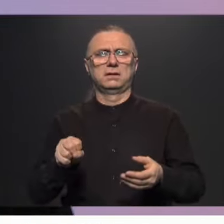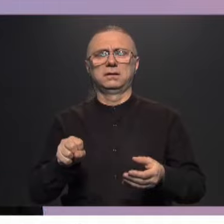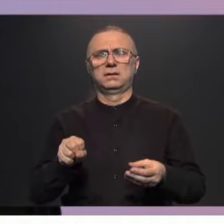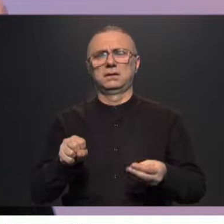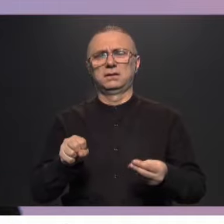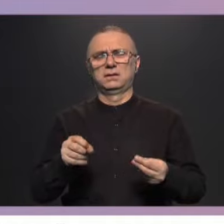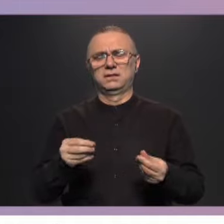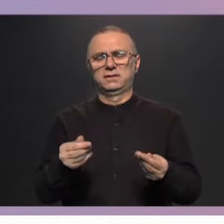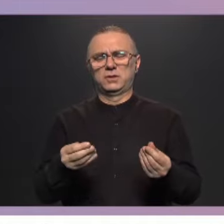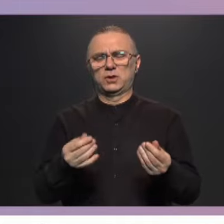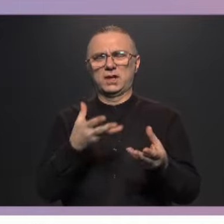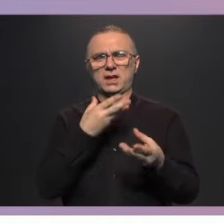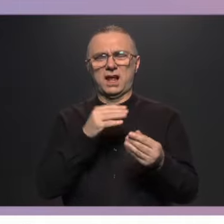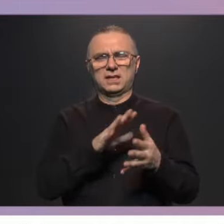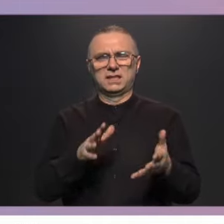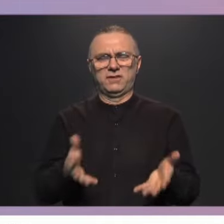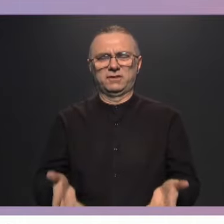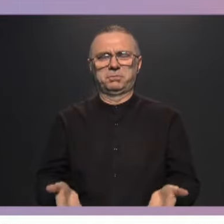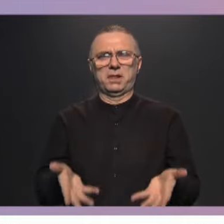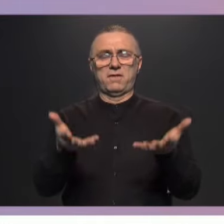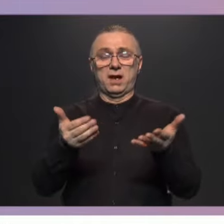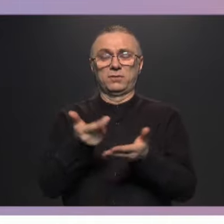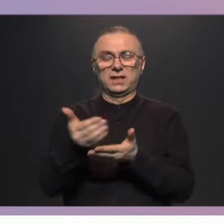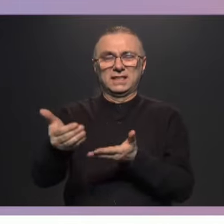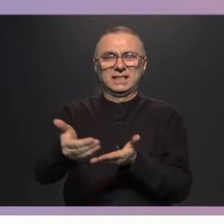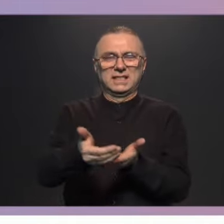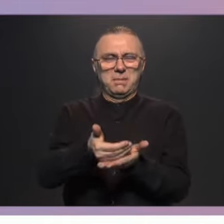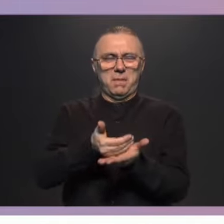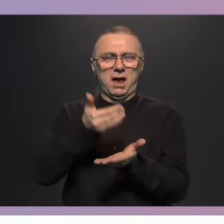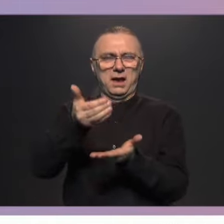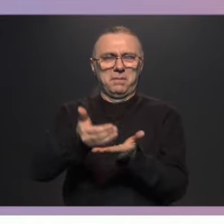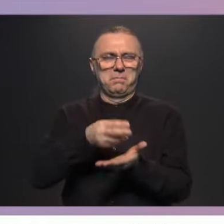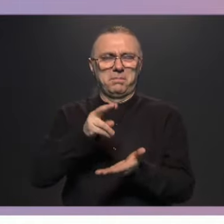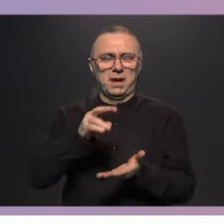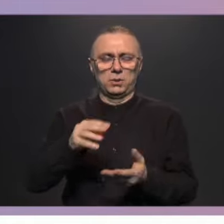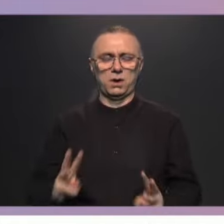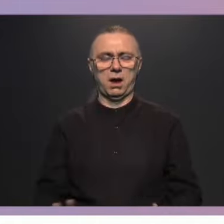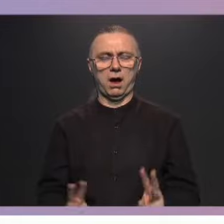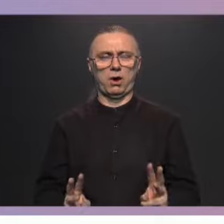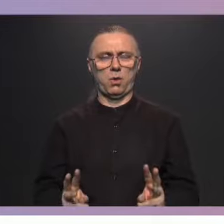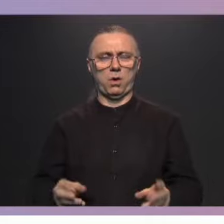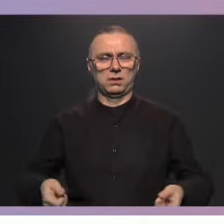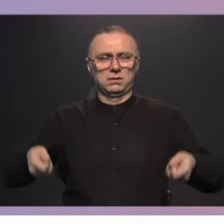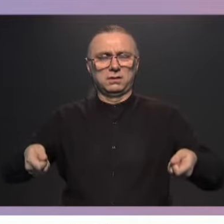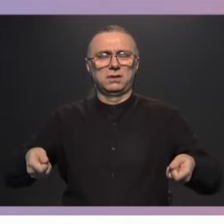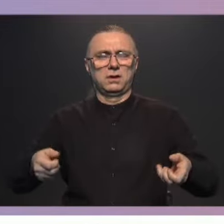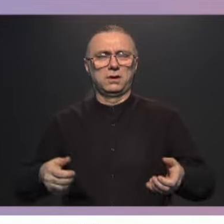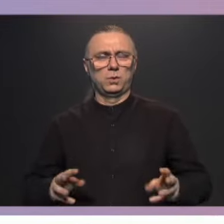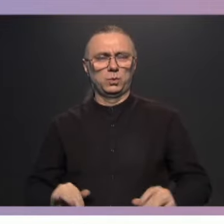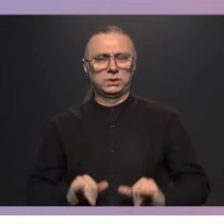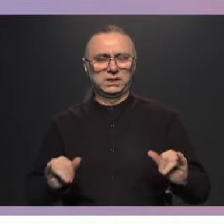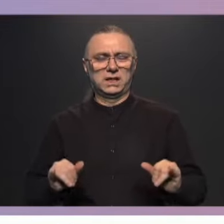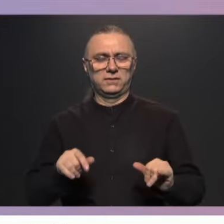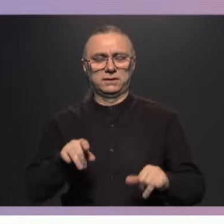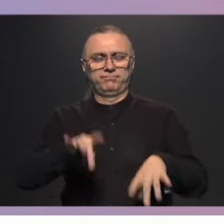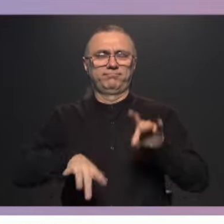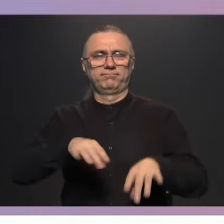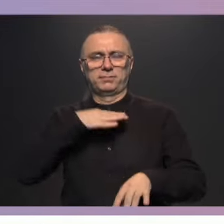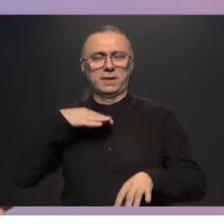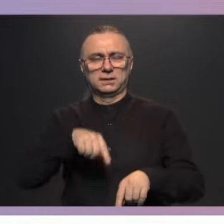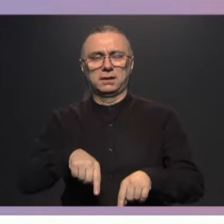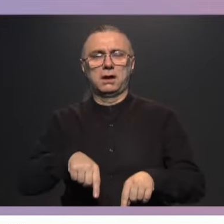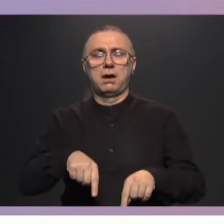некрасивое, да, что сверху. Начинаем снимать. Огонь усиливается, поднимается уже меньше пены, потом еще меньше, потом меньше,